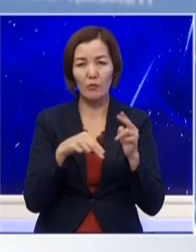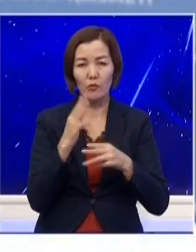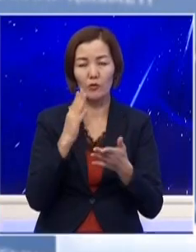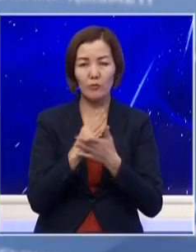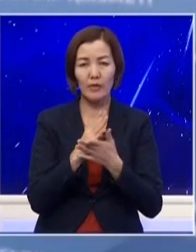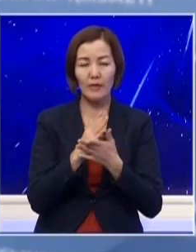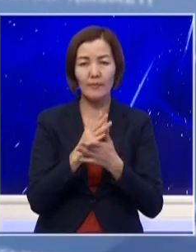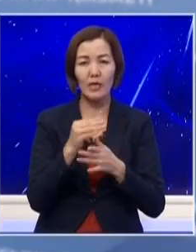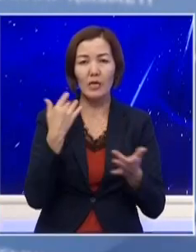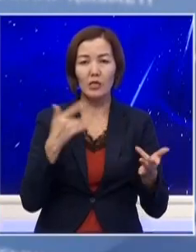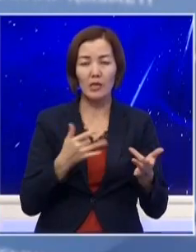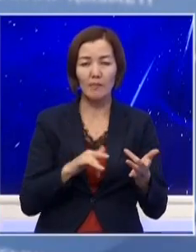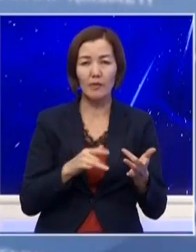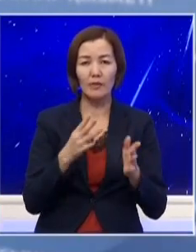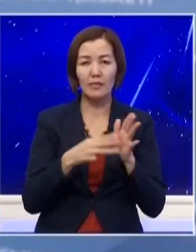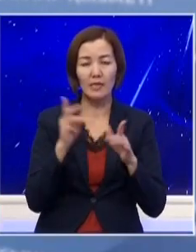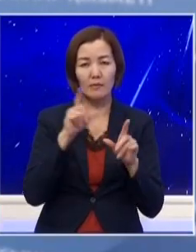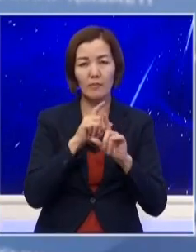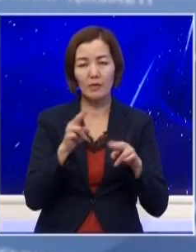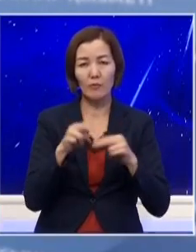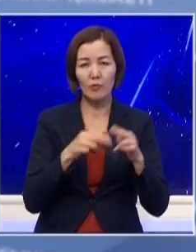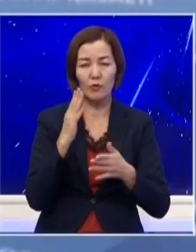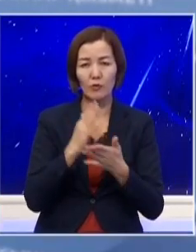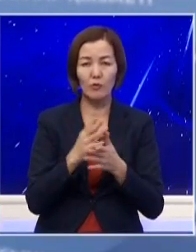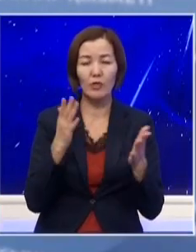қарастырылған. Жамбыл ауданында 8 мектептің құрылысы қарастырылып отыр.